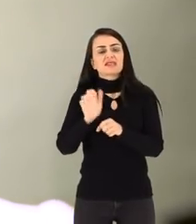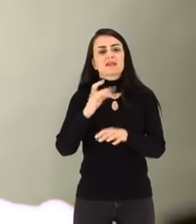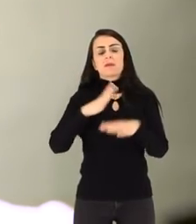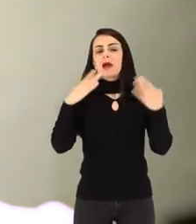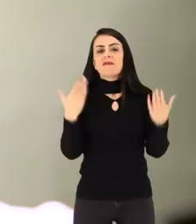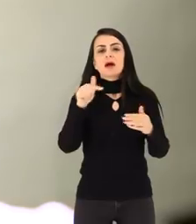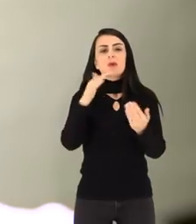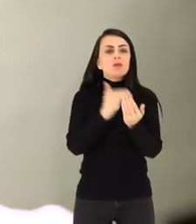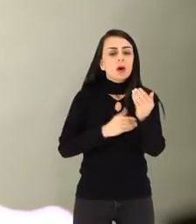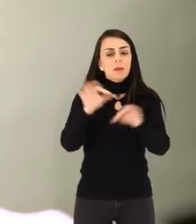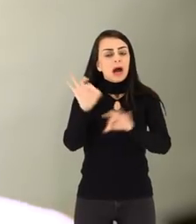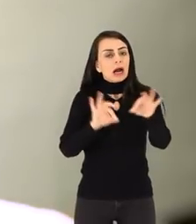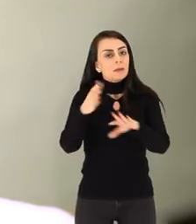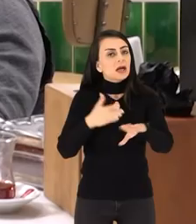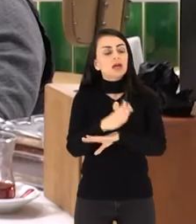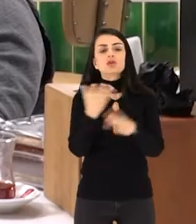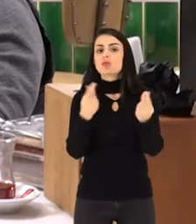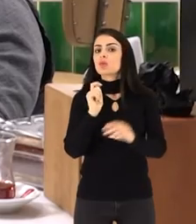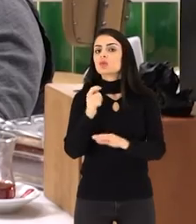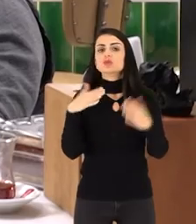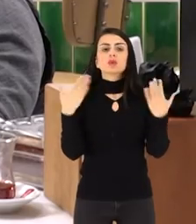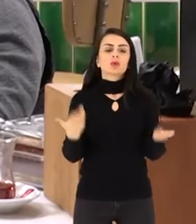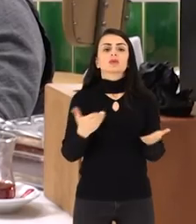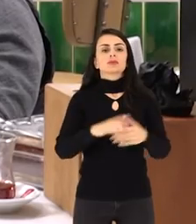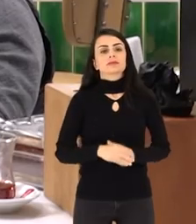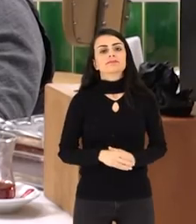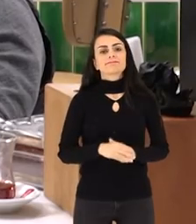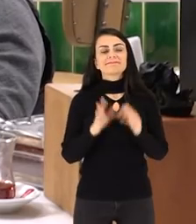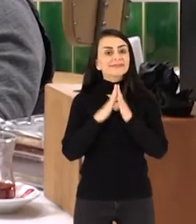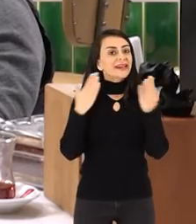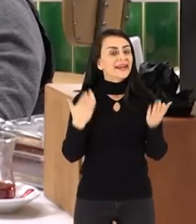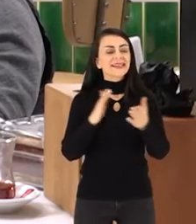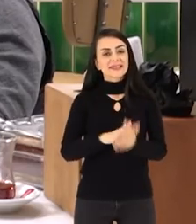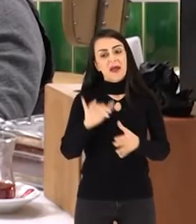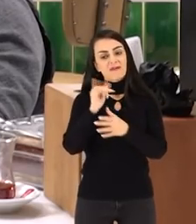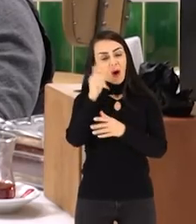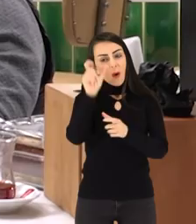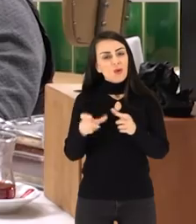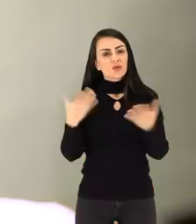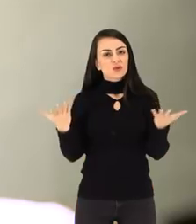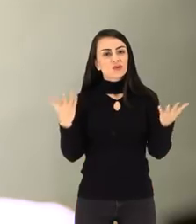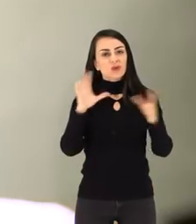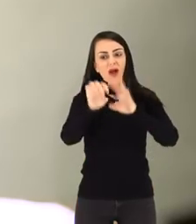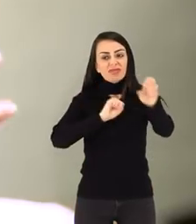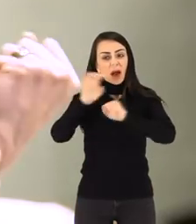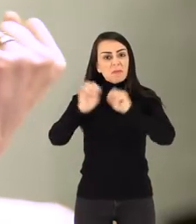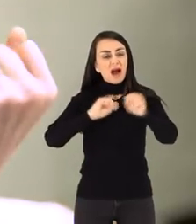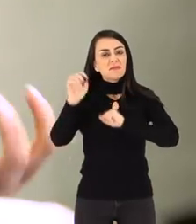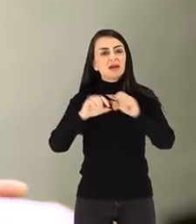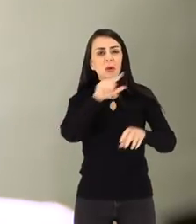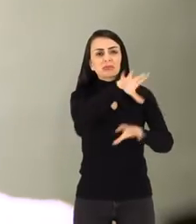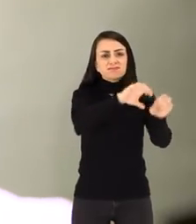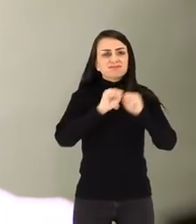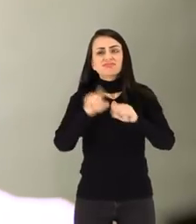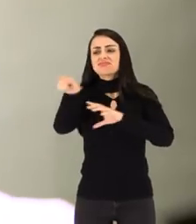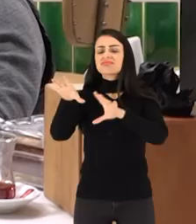O programı ayarlamak gerçekten çok zor. Maalesef hani oyuncu bir şekilde kapışılmaya çalışılıyor. O taraftan